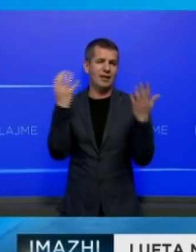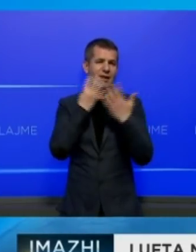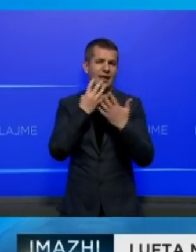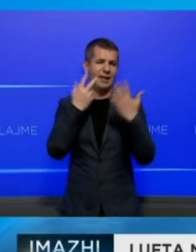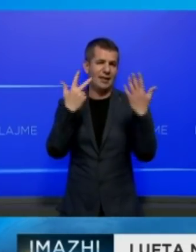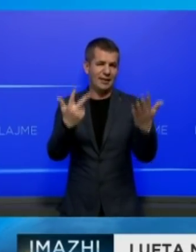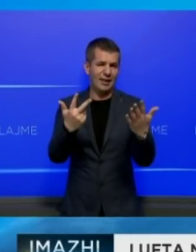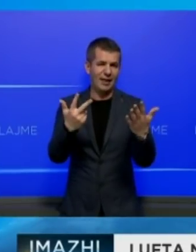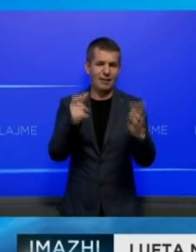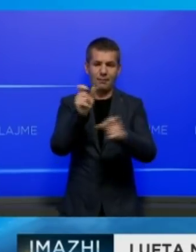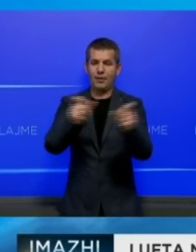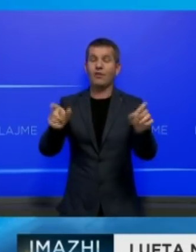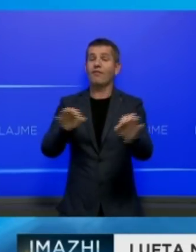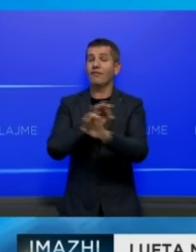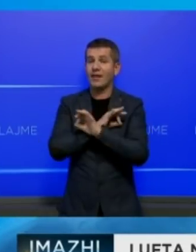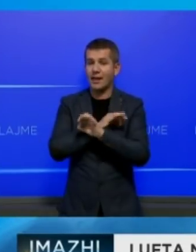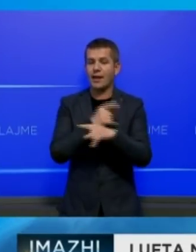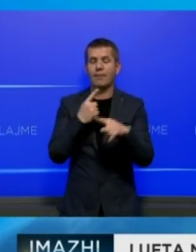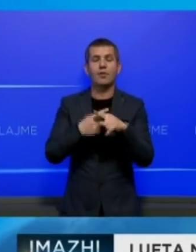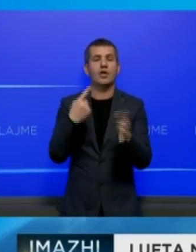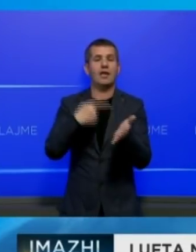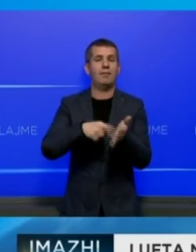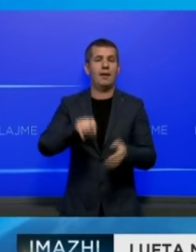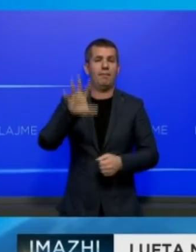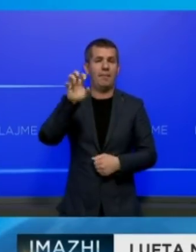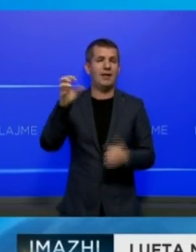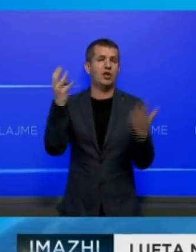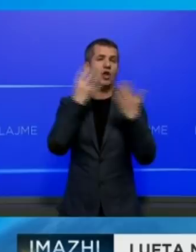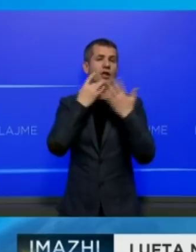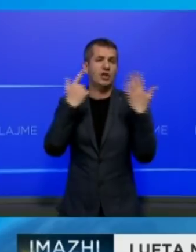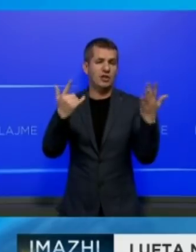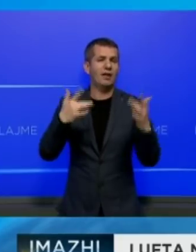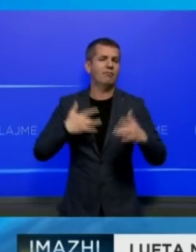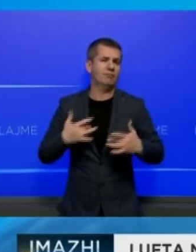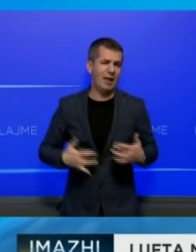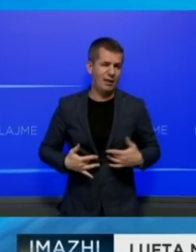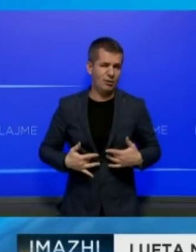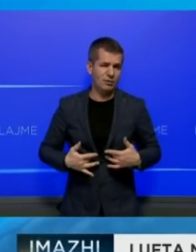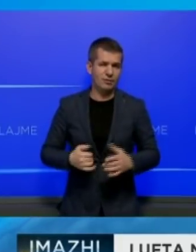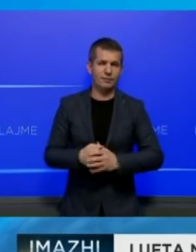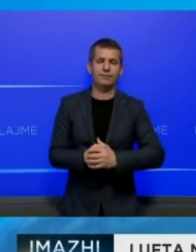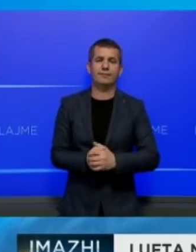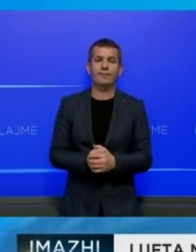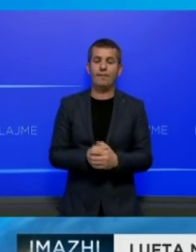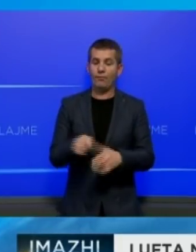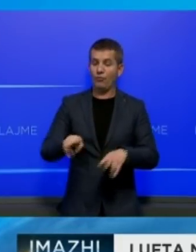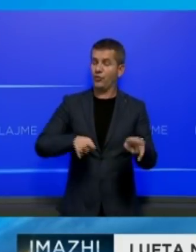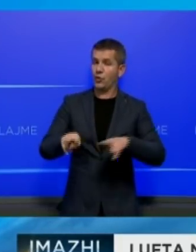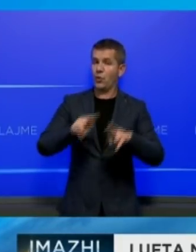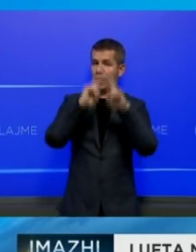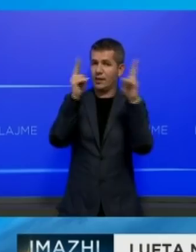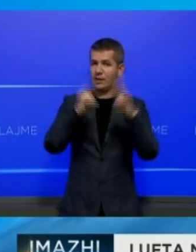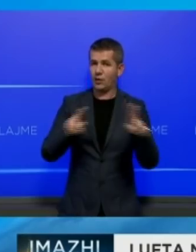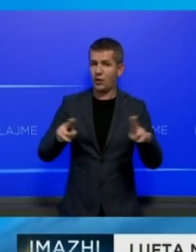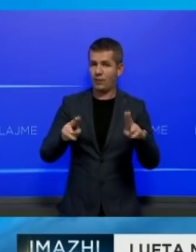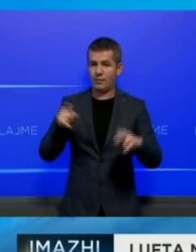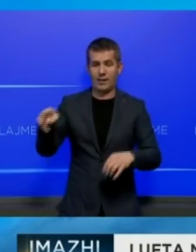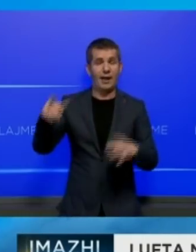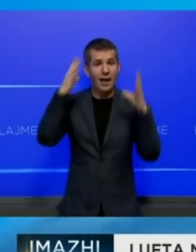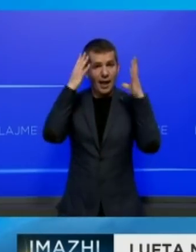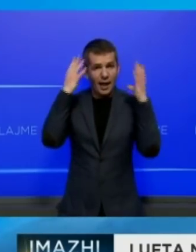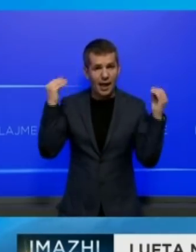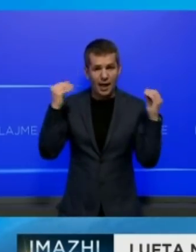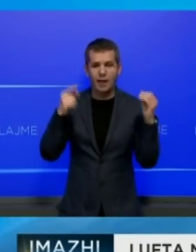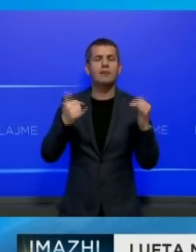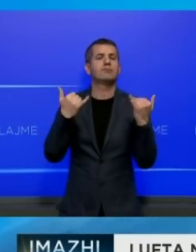498 trupa të vrarë dhe 1597 të tjerë të plagosur. Gjykata ndërkombëtare penale në Hagë ka